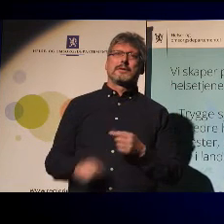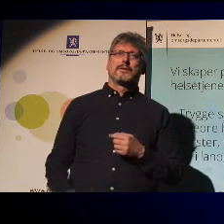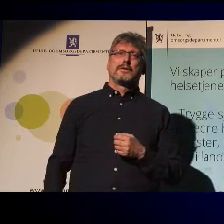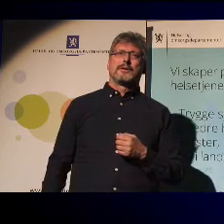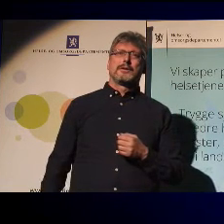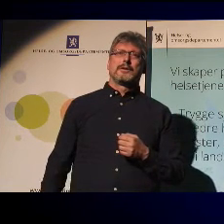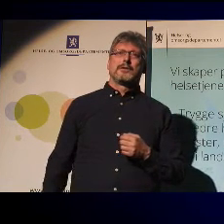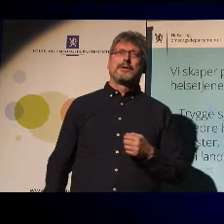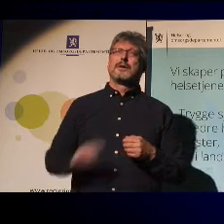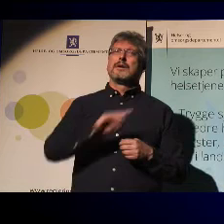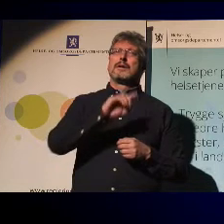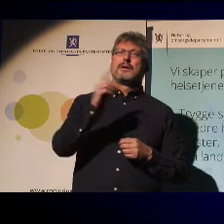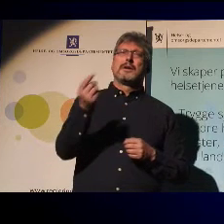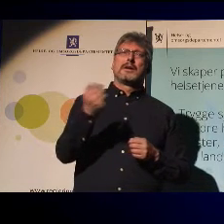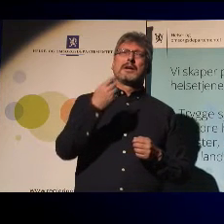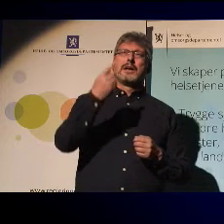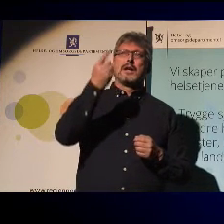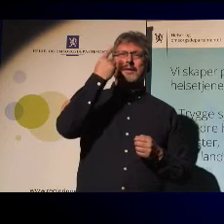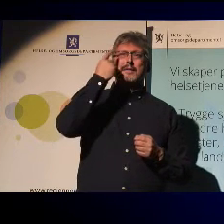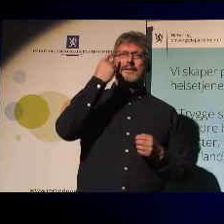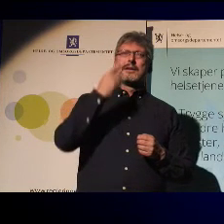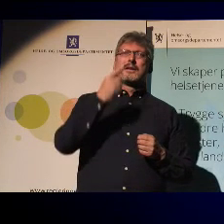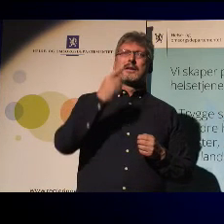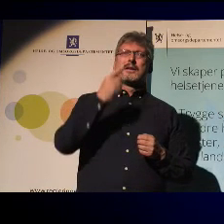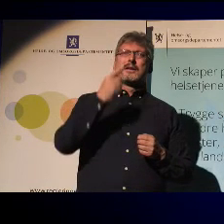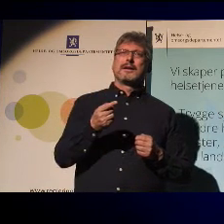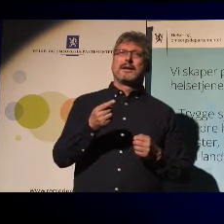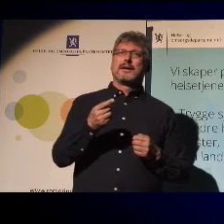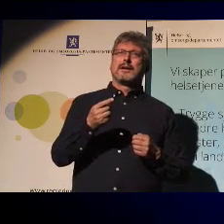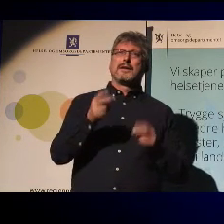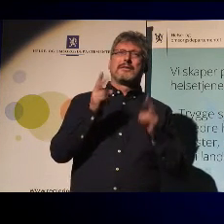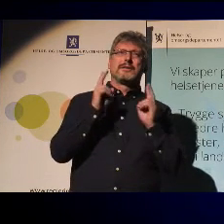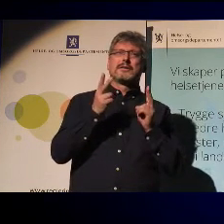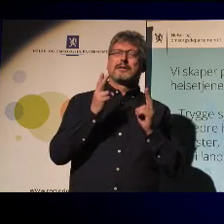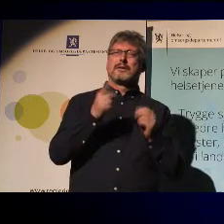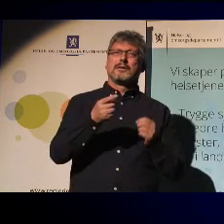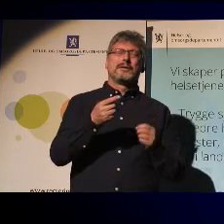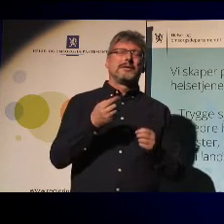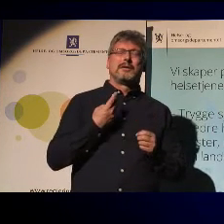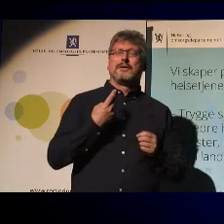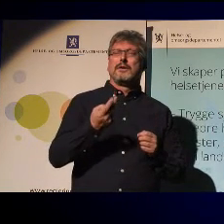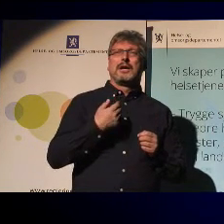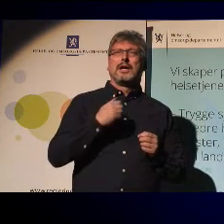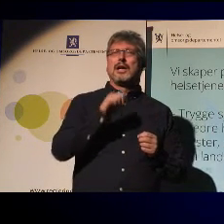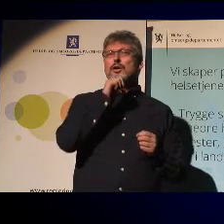og lekte på samme gård, Tommy,